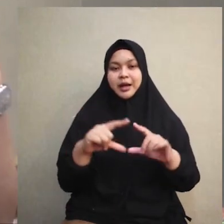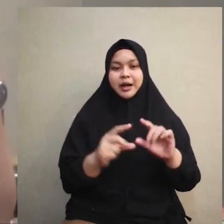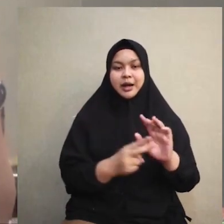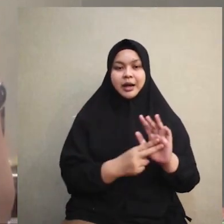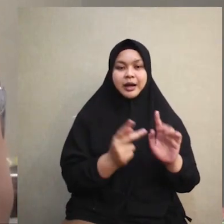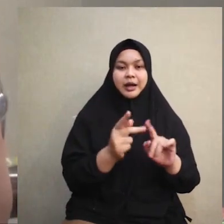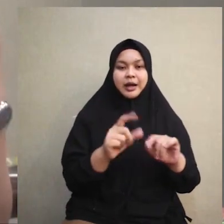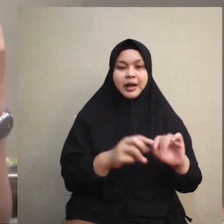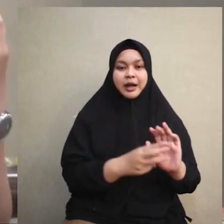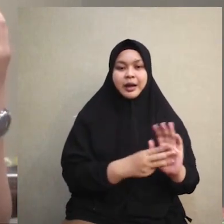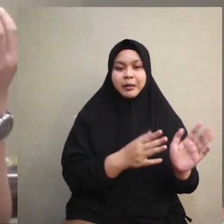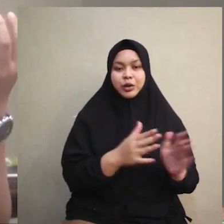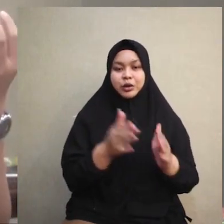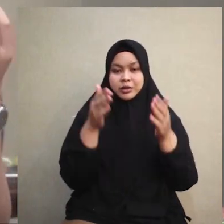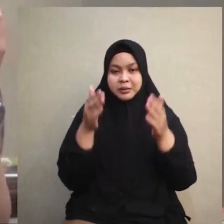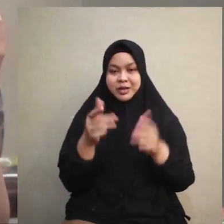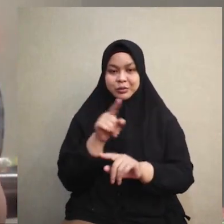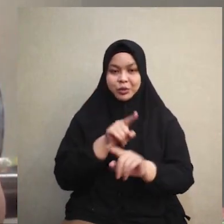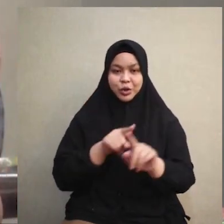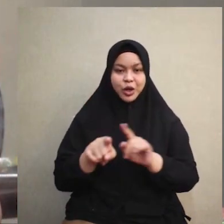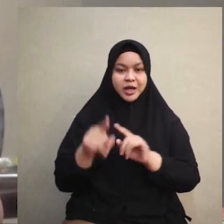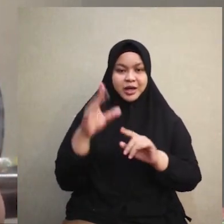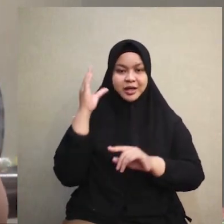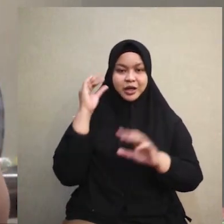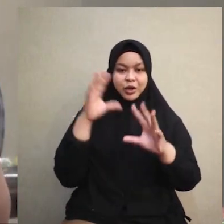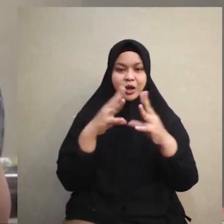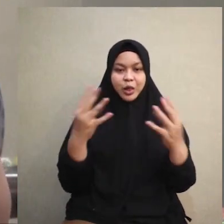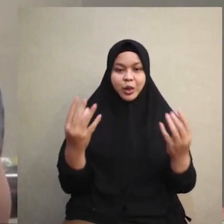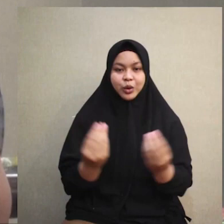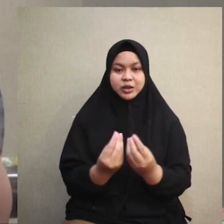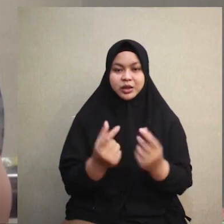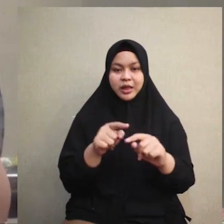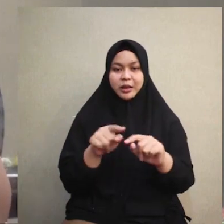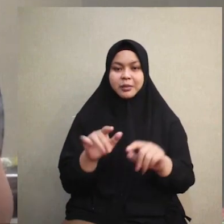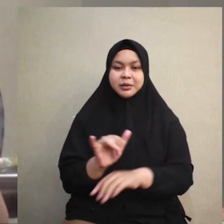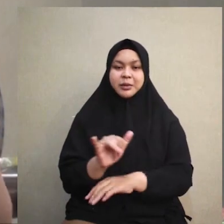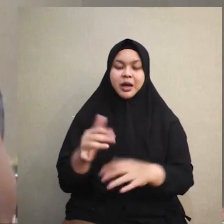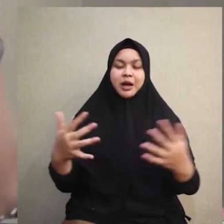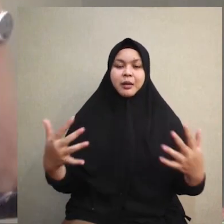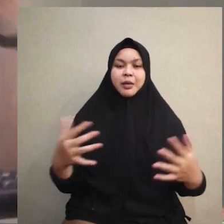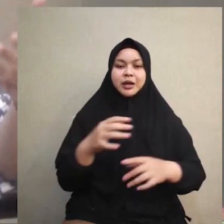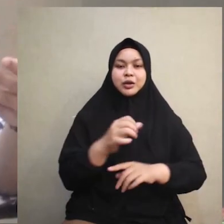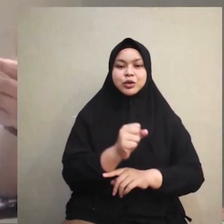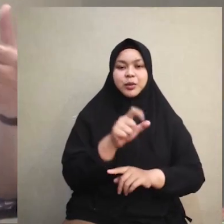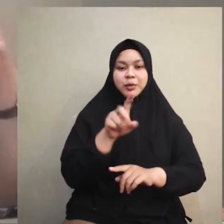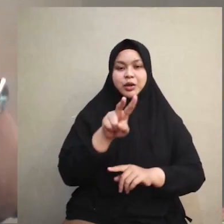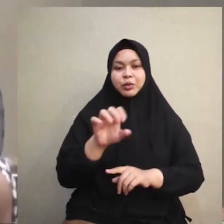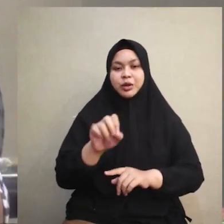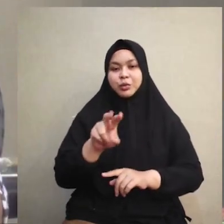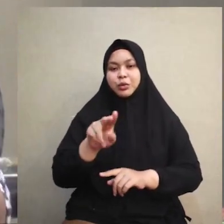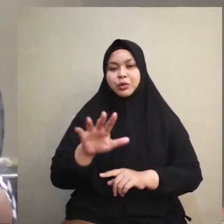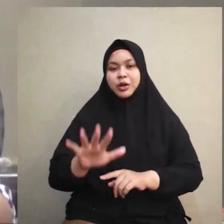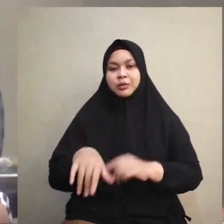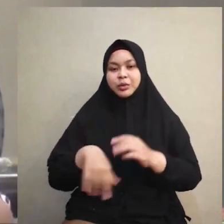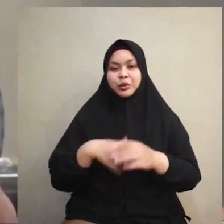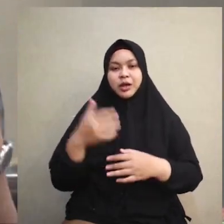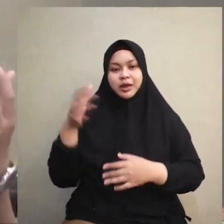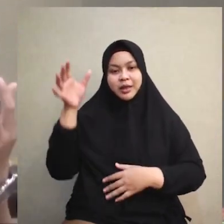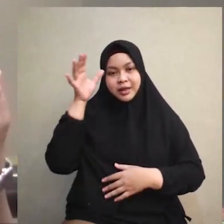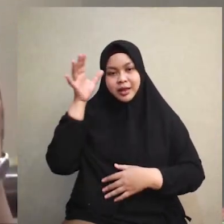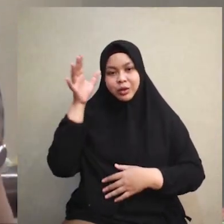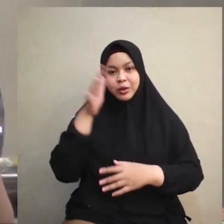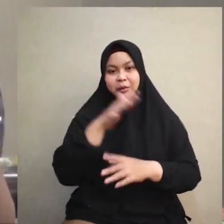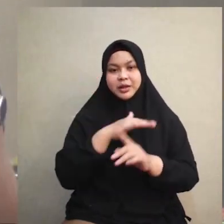ada spesifik prioritas pada isu inklusi tapi kan seperti apa itu dicapai hingga 2025 itu belum ada nah masyarakat